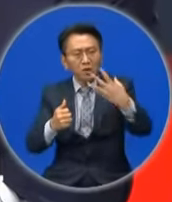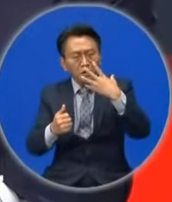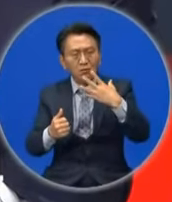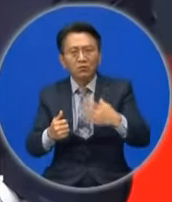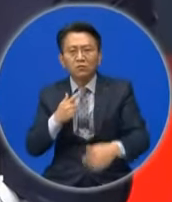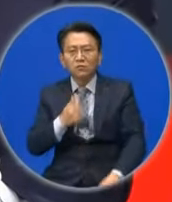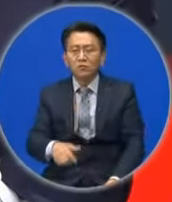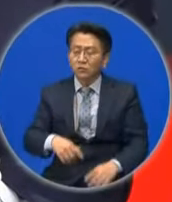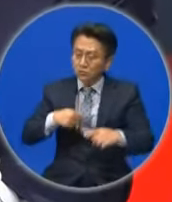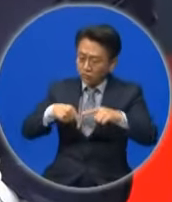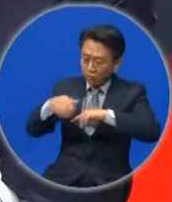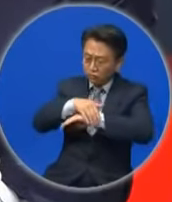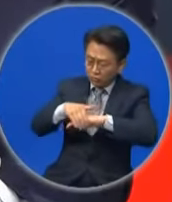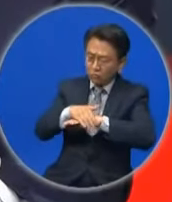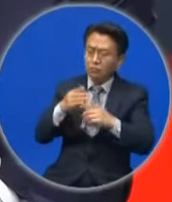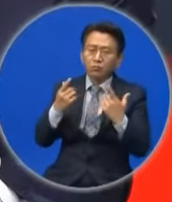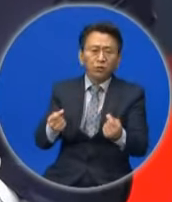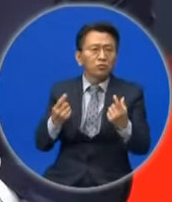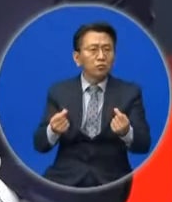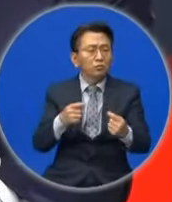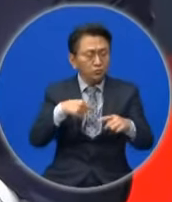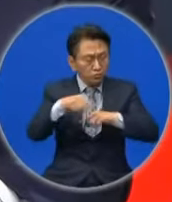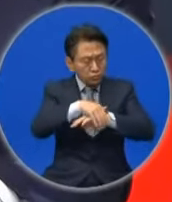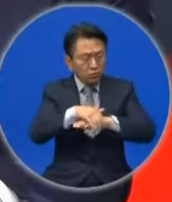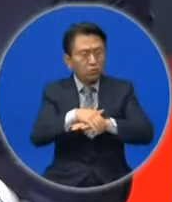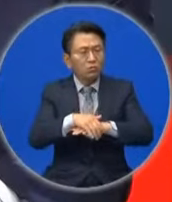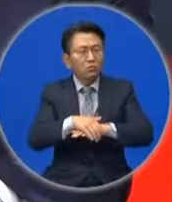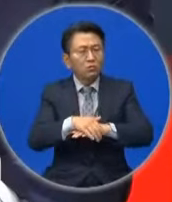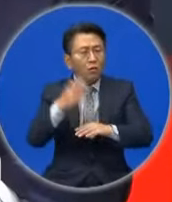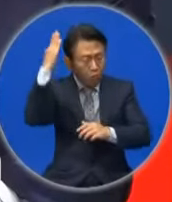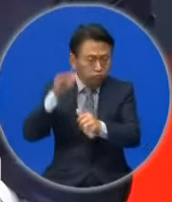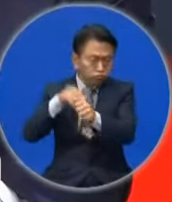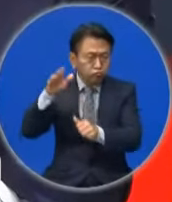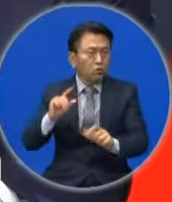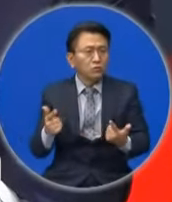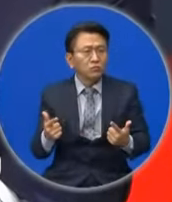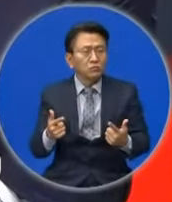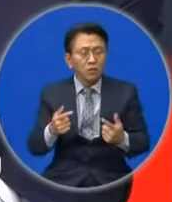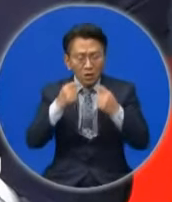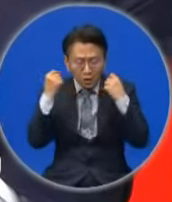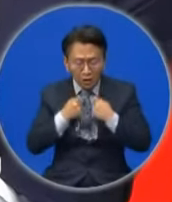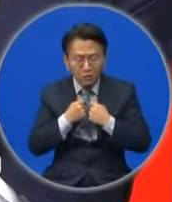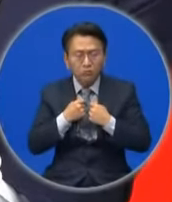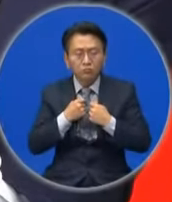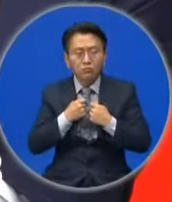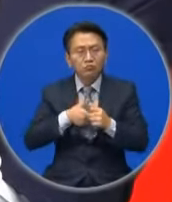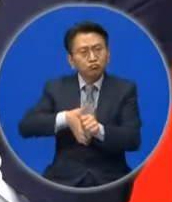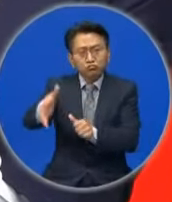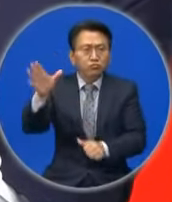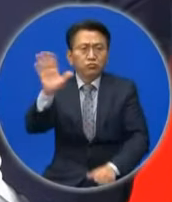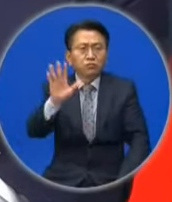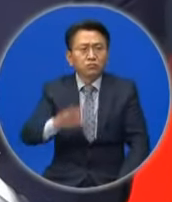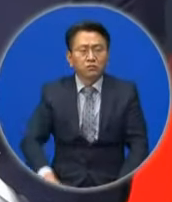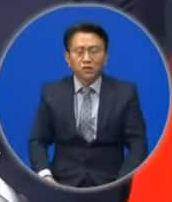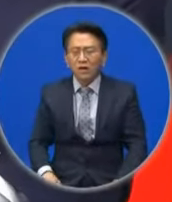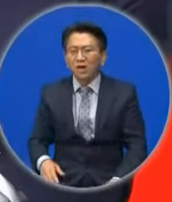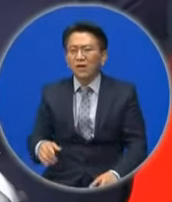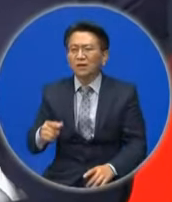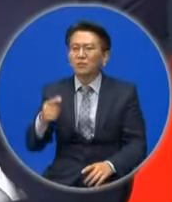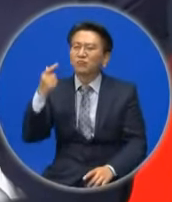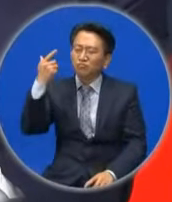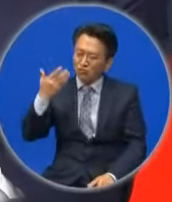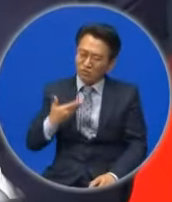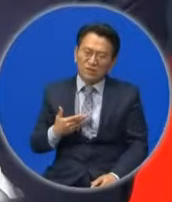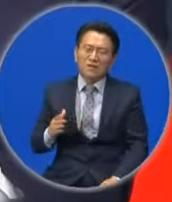정치 현안이고 정책 토론이지 이게 인신 공격이 아니지 않습니까? 아니. 이게 뭐 개인의 신상에 대한 문제가 아니지 저희들이 묻지도 않았는데 네.